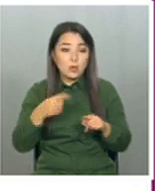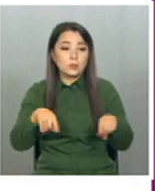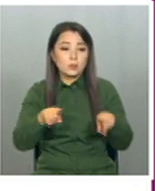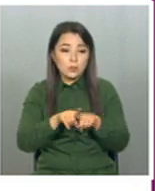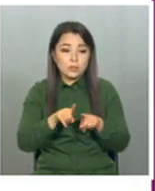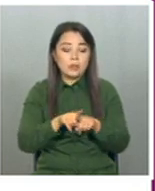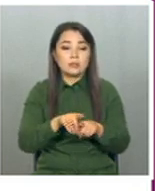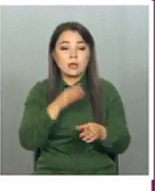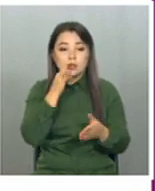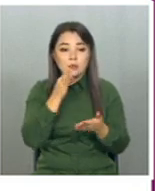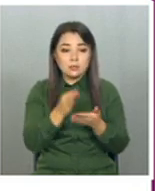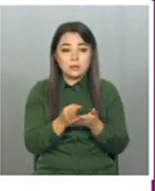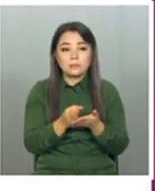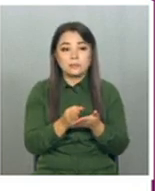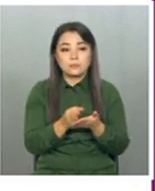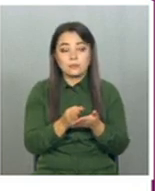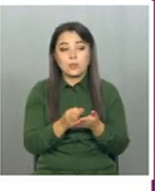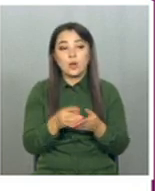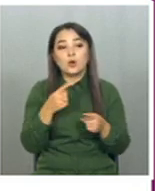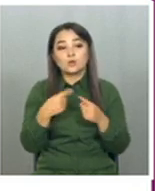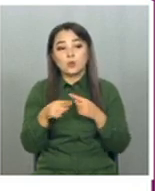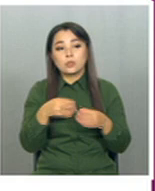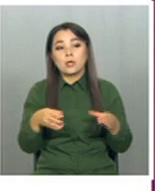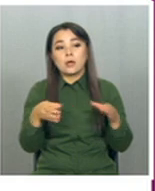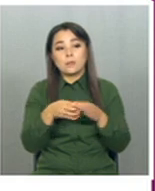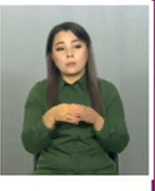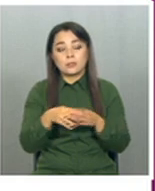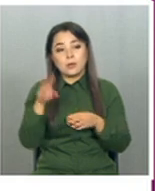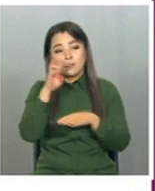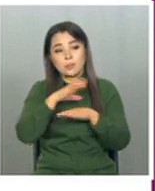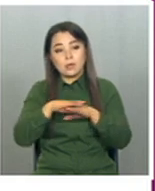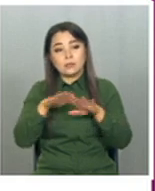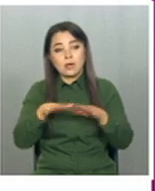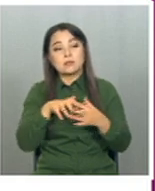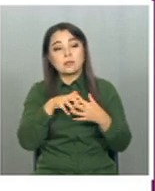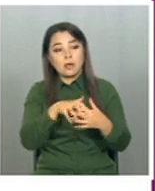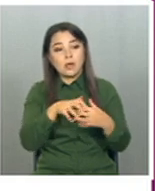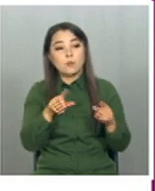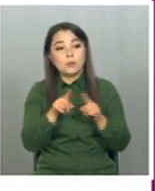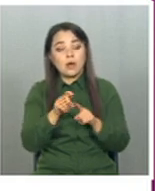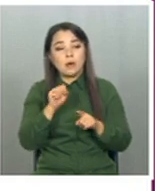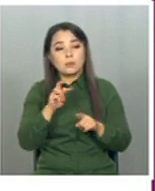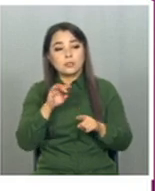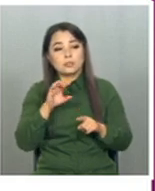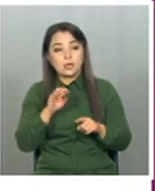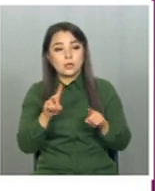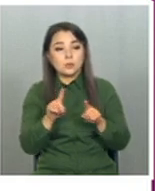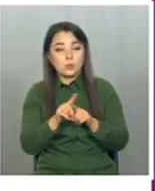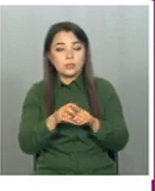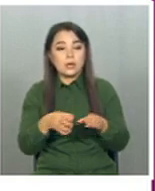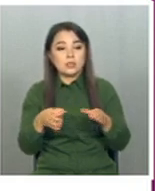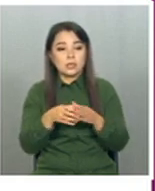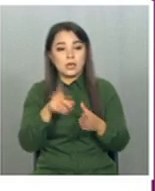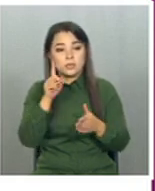қоймай, жоңғар билігіне таласып жүрген Әмірсанаға жақтасты.